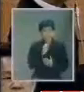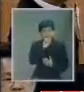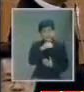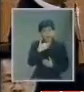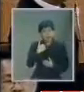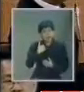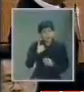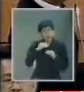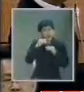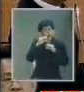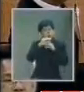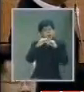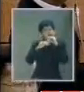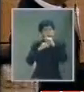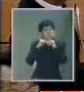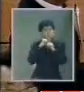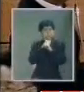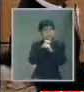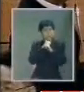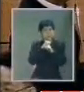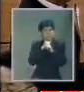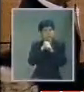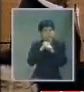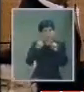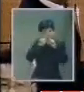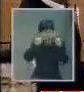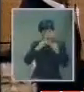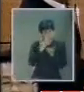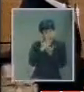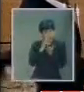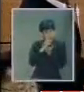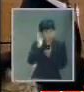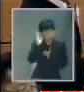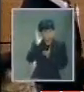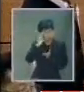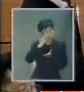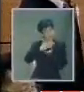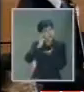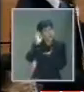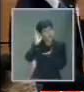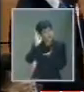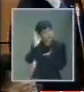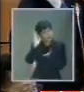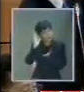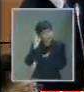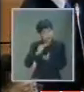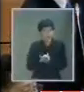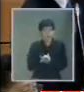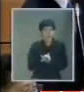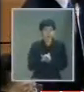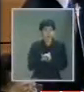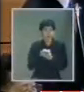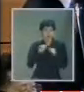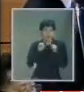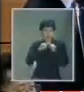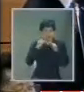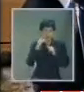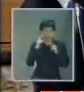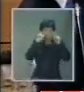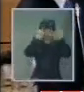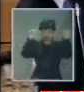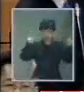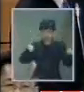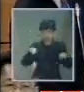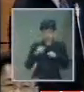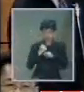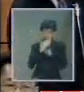โครงการจัดทำแผ่นป้ายโฆษณาประชาสัมพันธ์บินบอร์ดใช้ไป2ล้าน